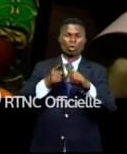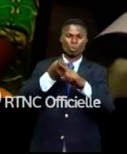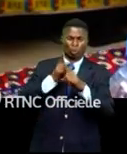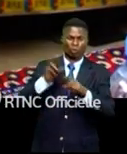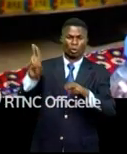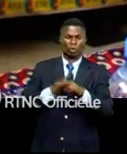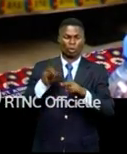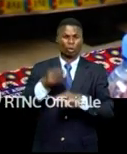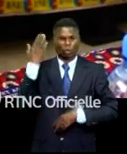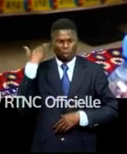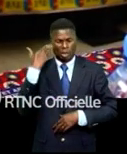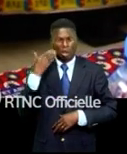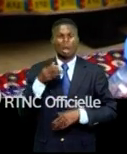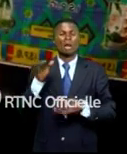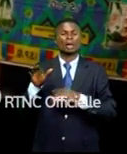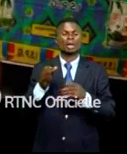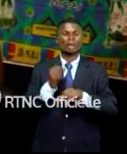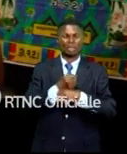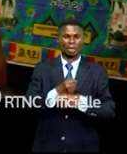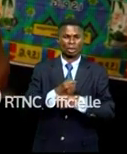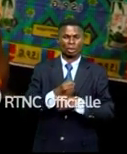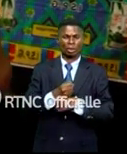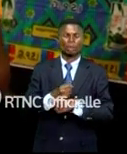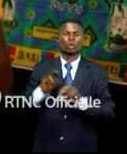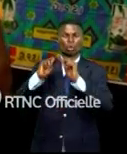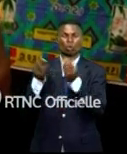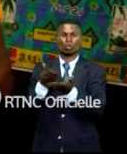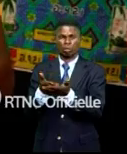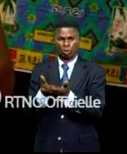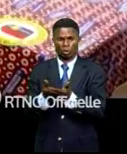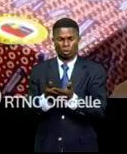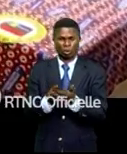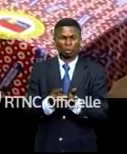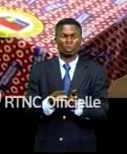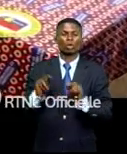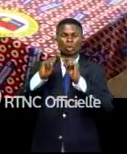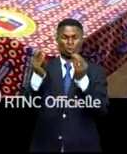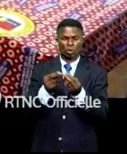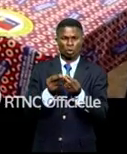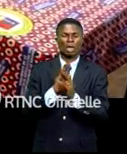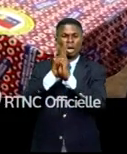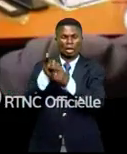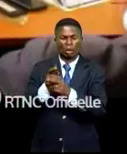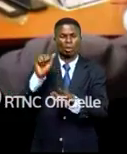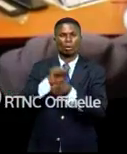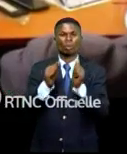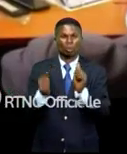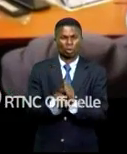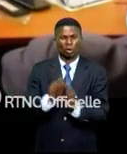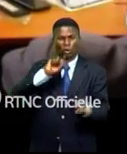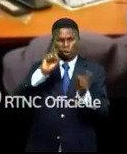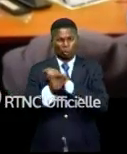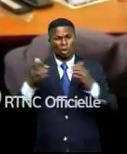l'usage de l'eau sont à la base de la création de cette structure. L'AGIR constitue une réponse à la problématique des